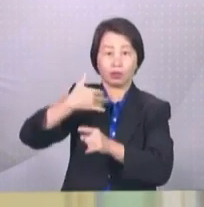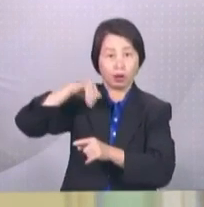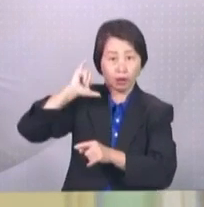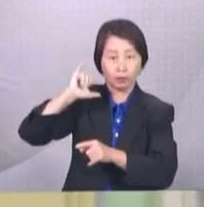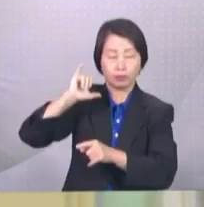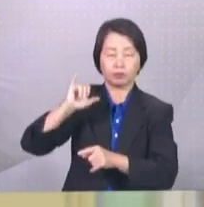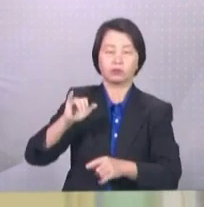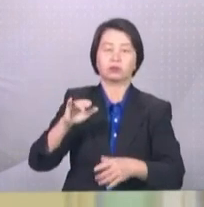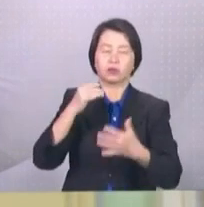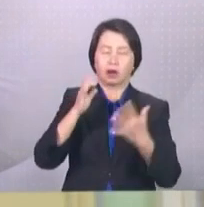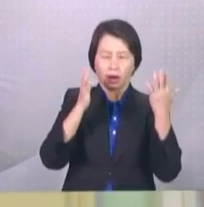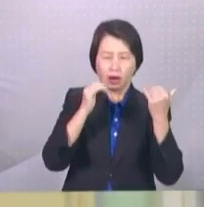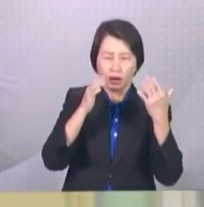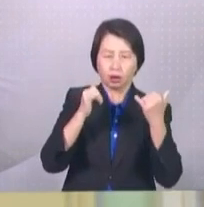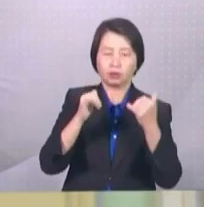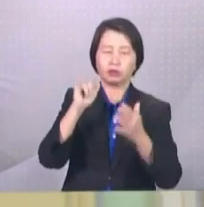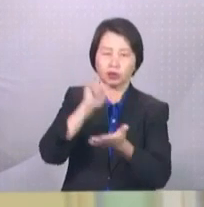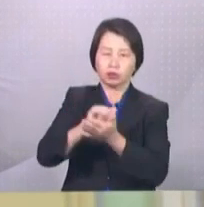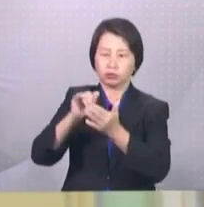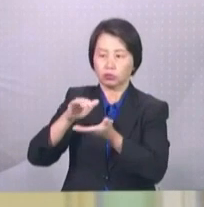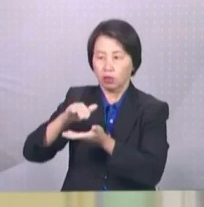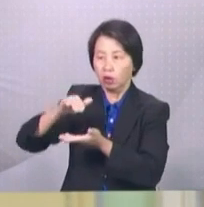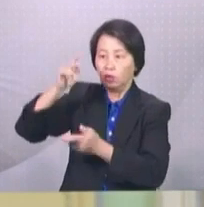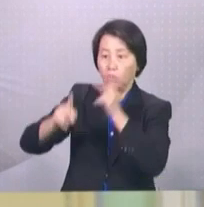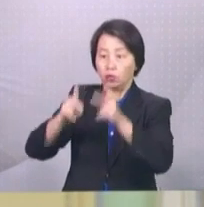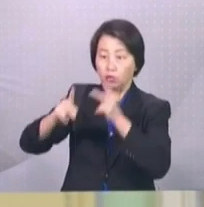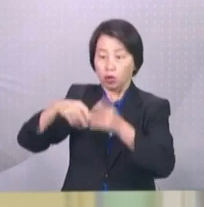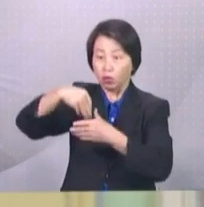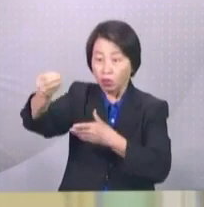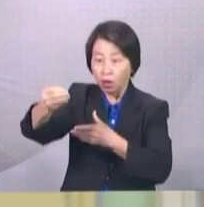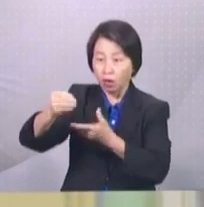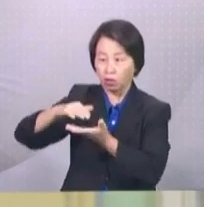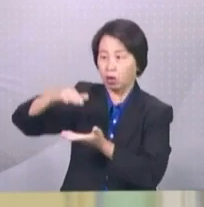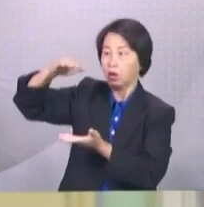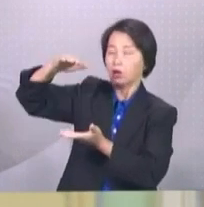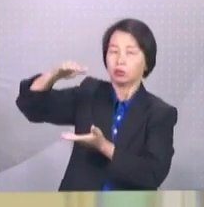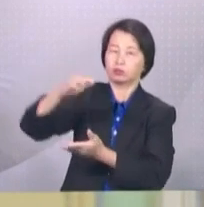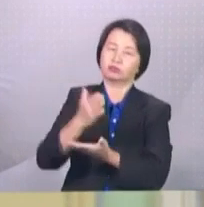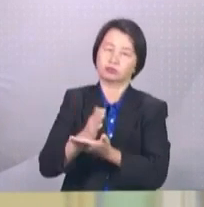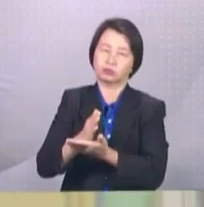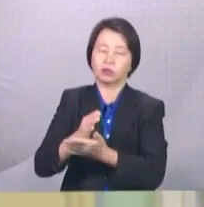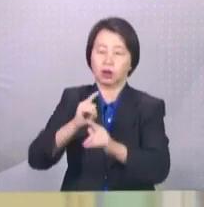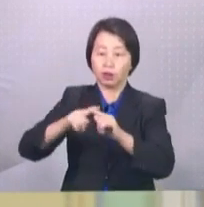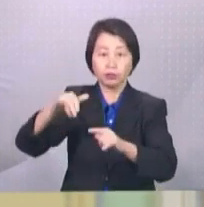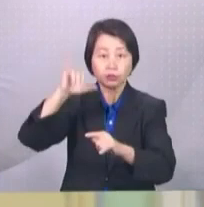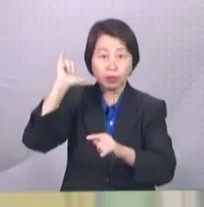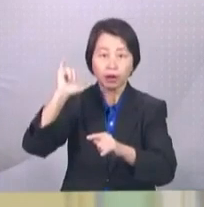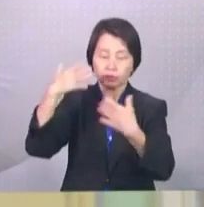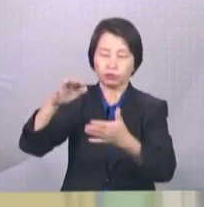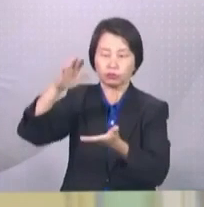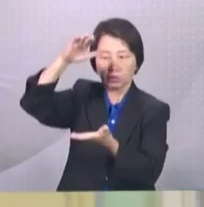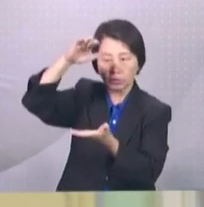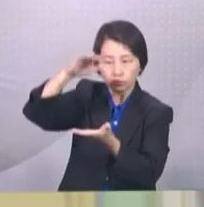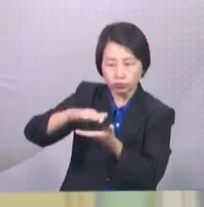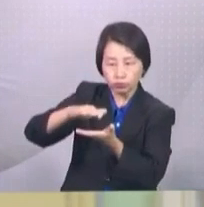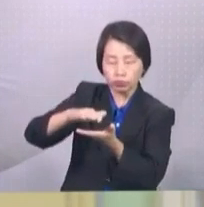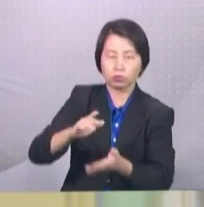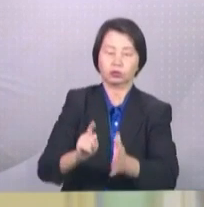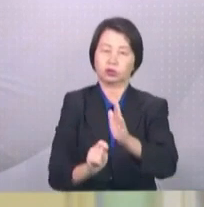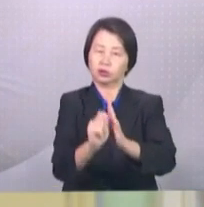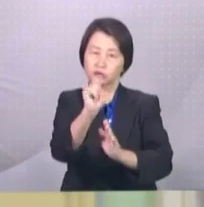merupakan peningkatan sementara dan hari ini semalam telah menunjukkan penurunan yang tinggi yaitu